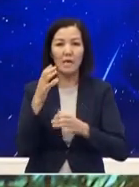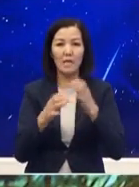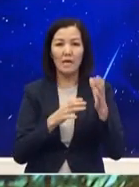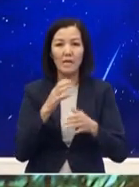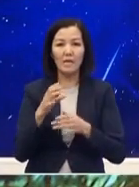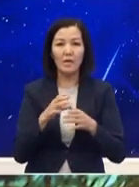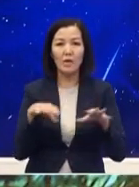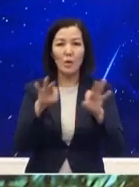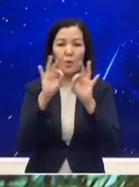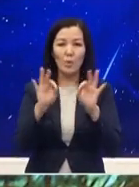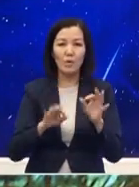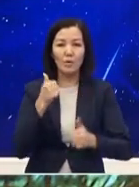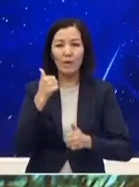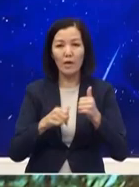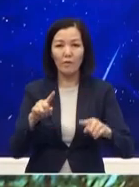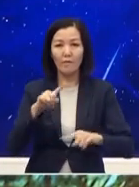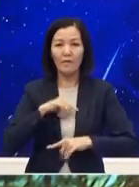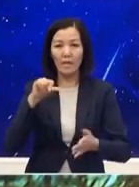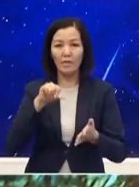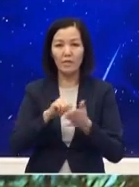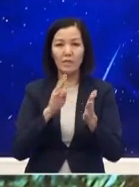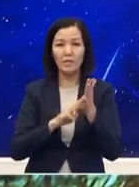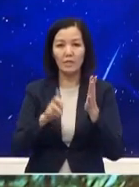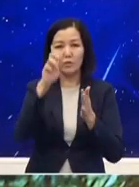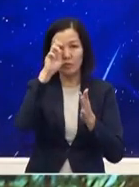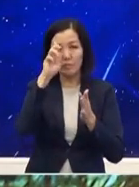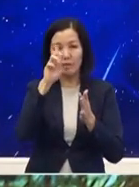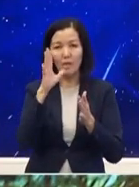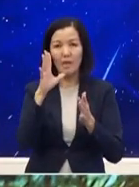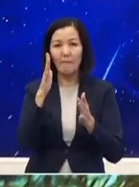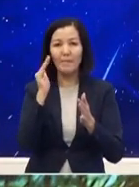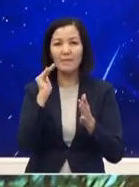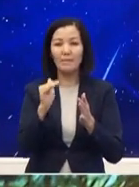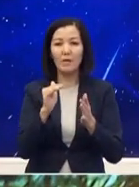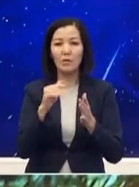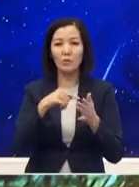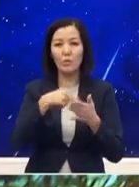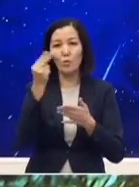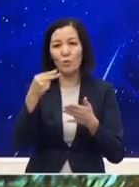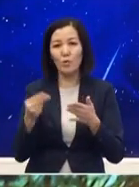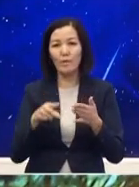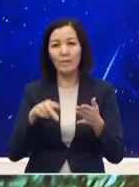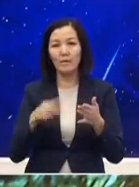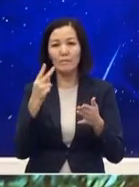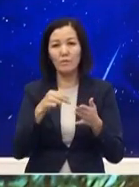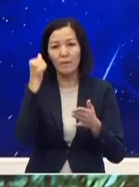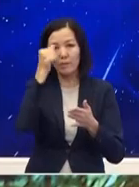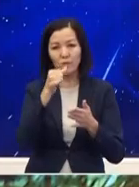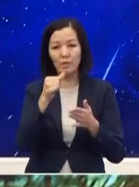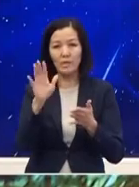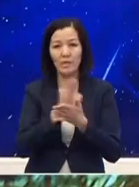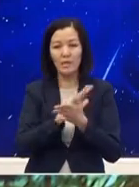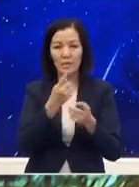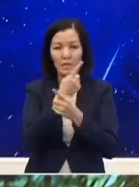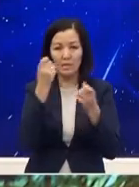финалына шықты. 83 мемлекеттен 5 мыңға жуық қылғалам шебер қатысқан байқаудың жеңімпаздары 2021 жылдың қаңтарында